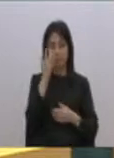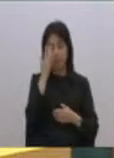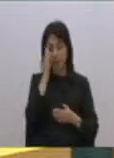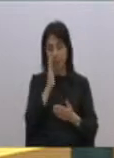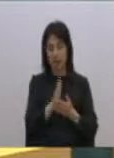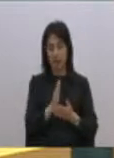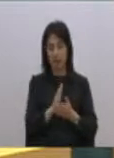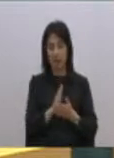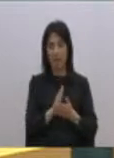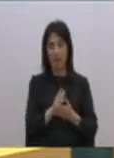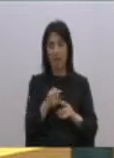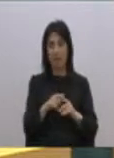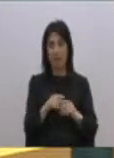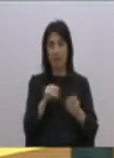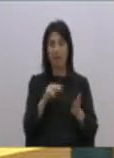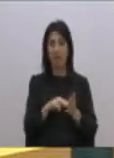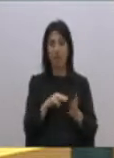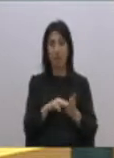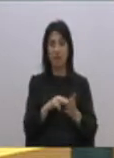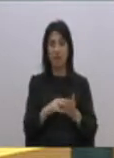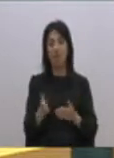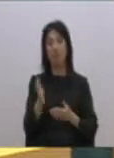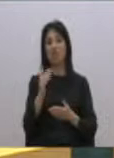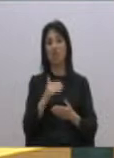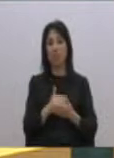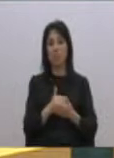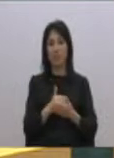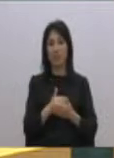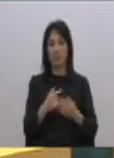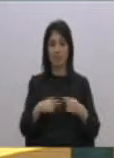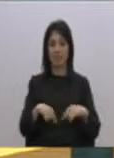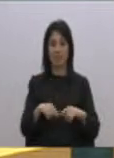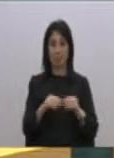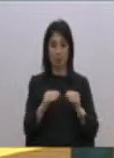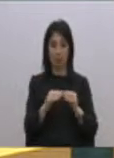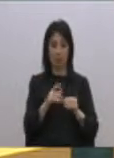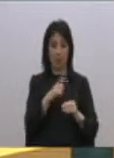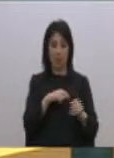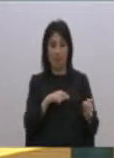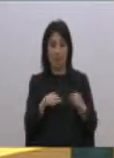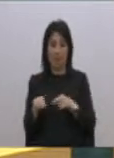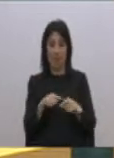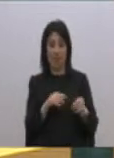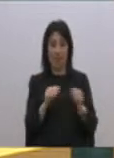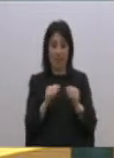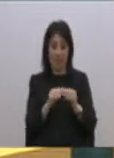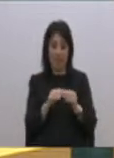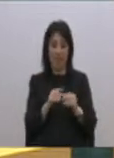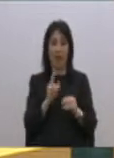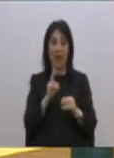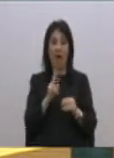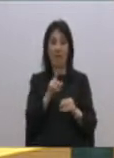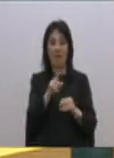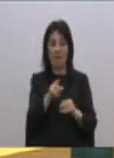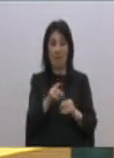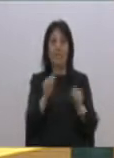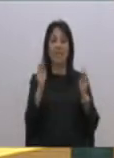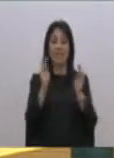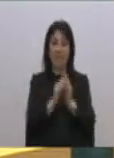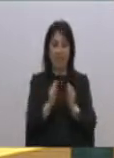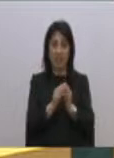აქვს ამ შეფასებების შემდეგ საბჭოს იგივე წევრებმა, იგივე კანდიდატებს,